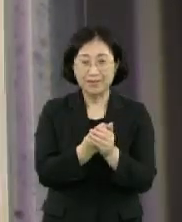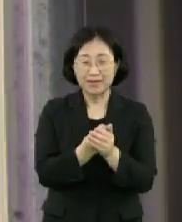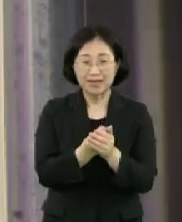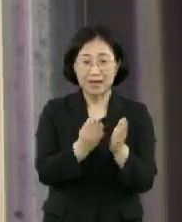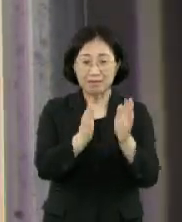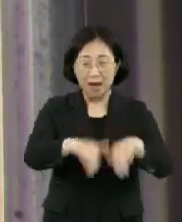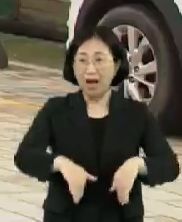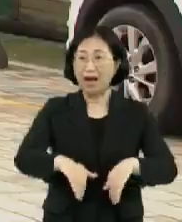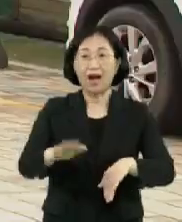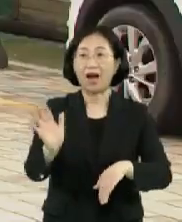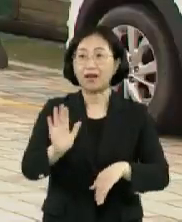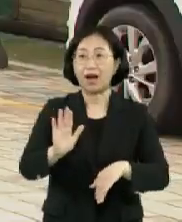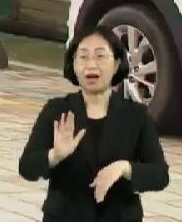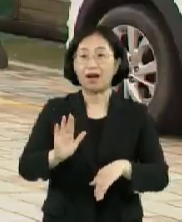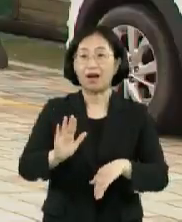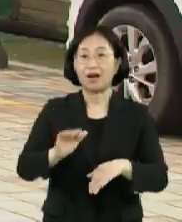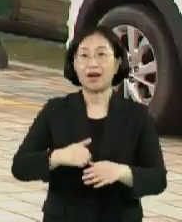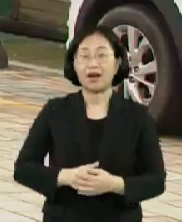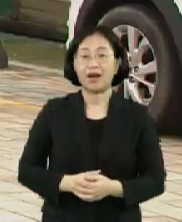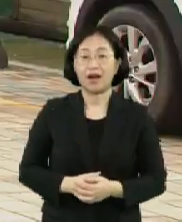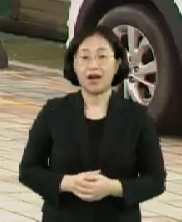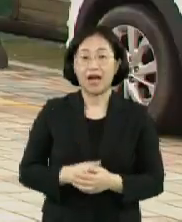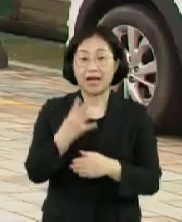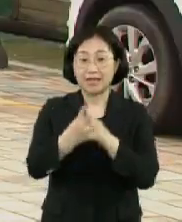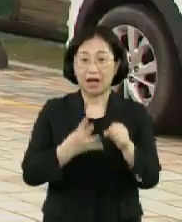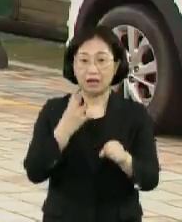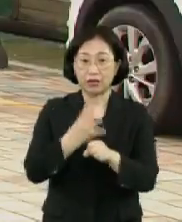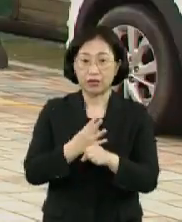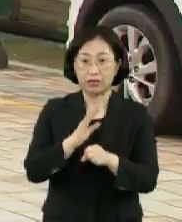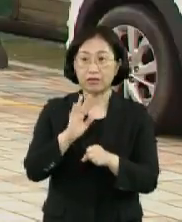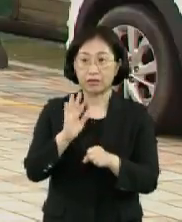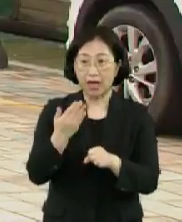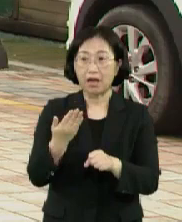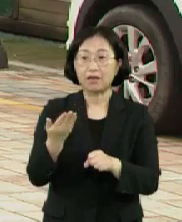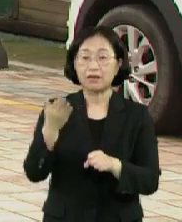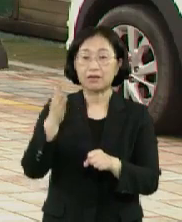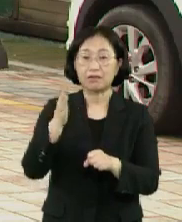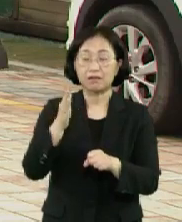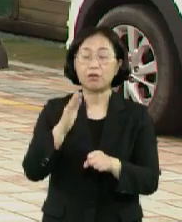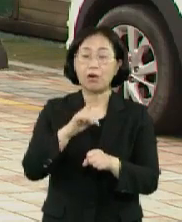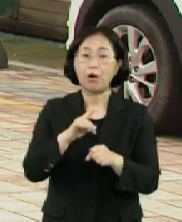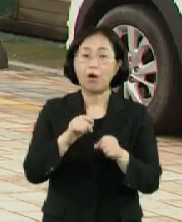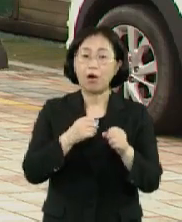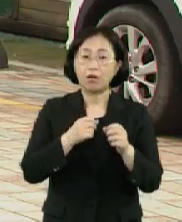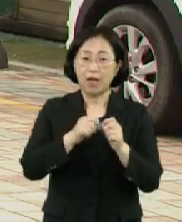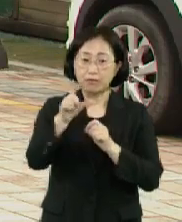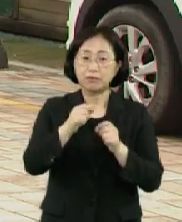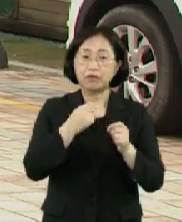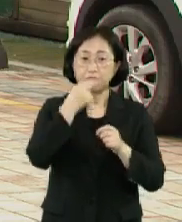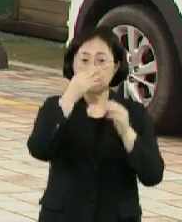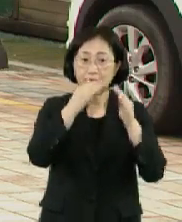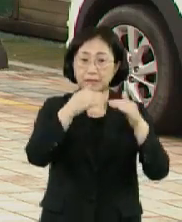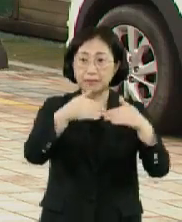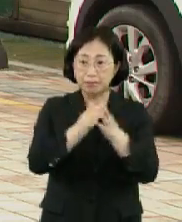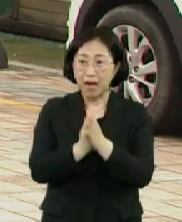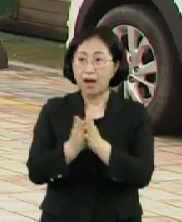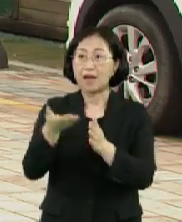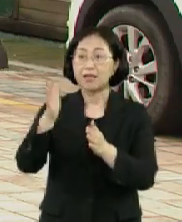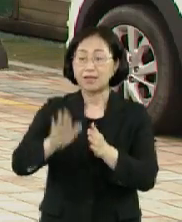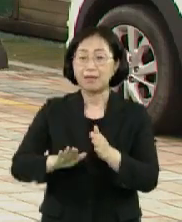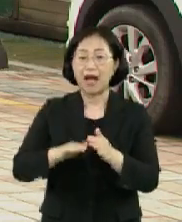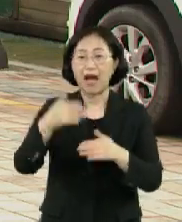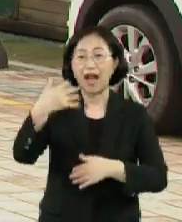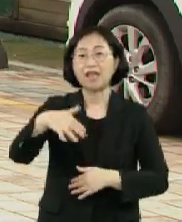진통이 예상됩니다. 사업 추진 4년 차가 되면서 상당수의 업소가 문을 닫았습니다. 하지만 아직까지 7개의